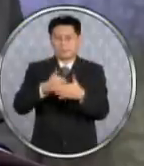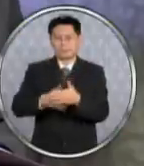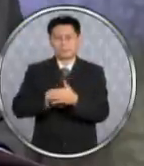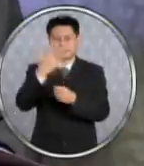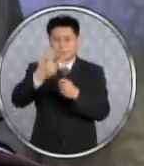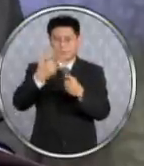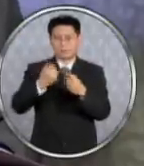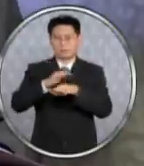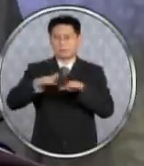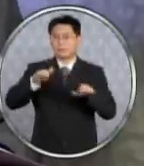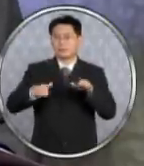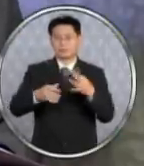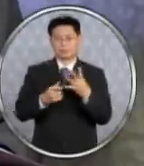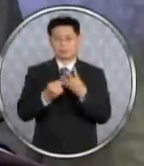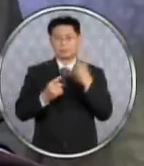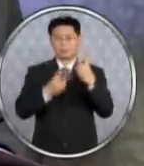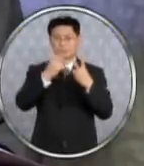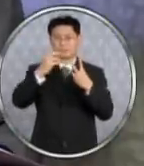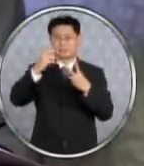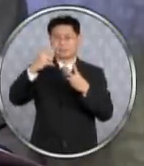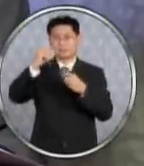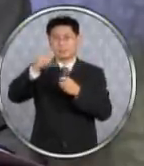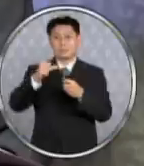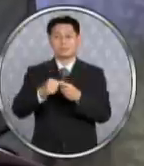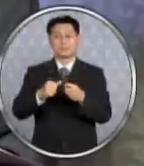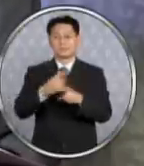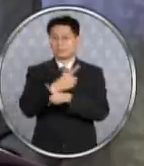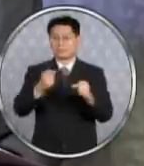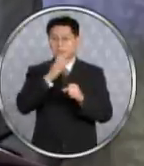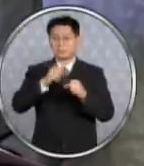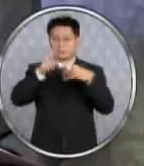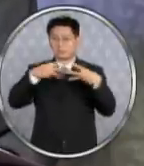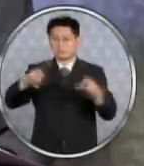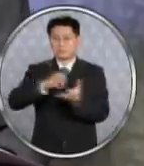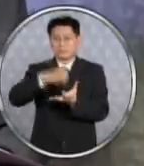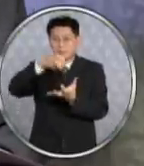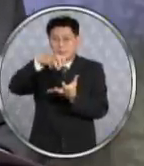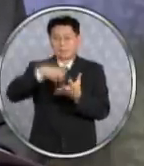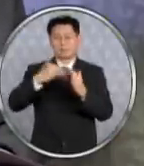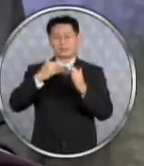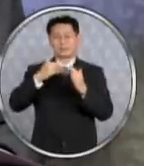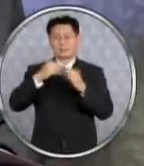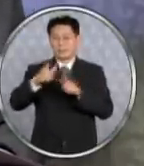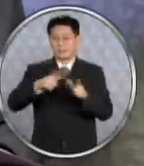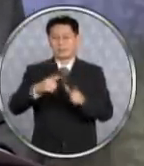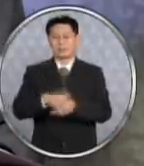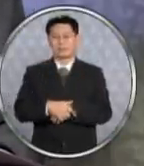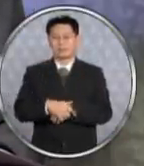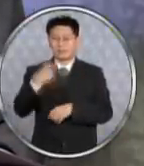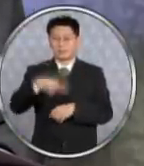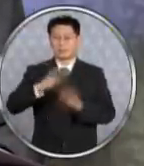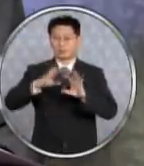算平衡。我要实现2025年非核家园，提高绿能产业。我也要推动